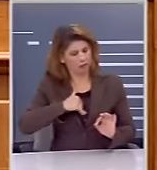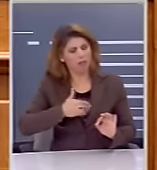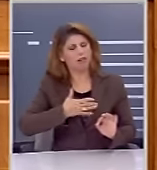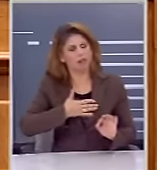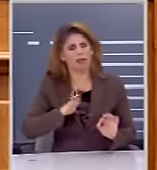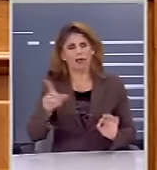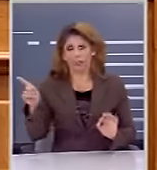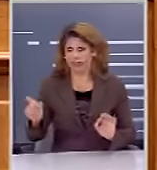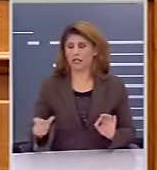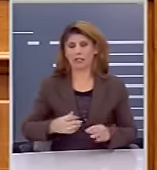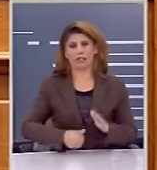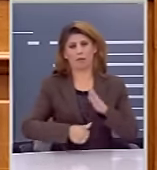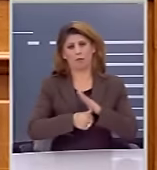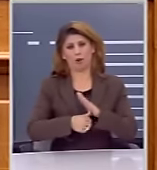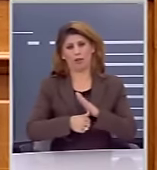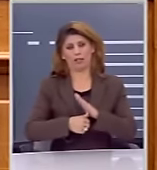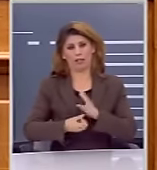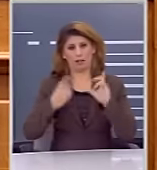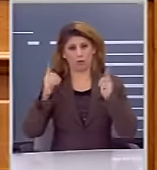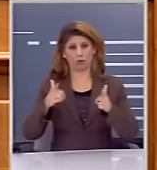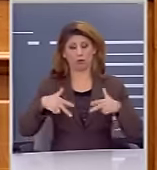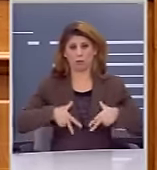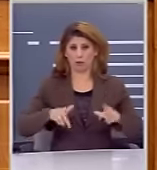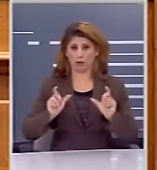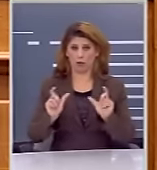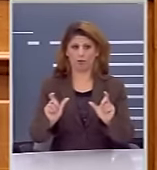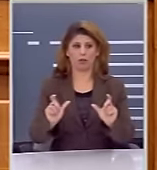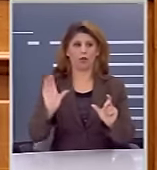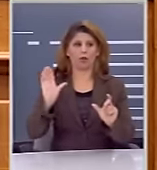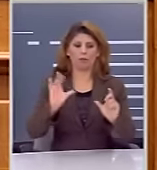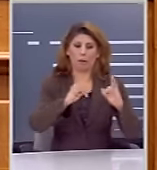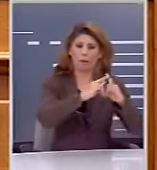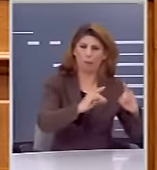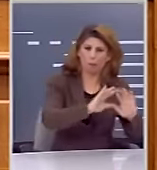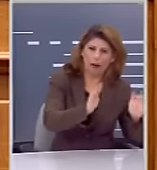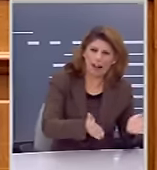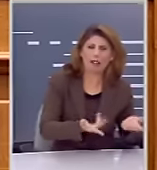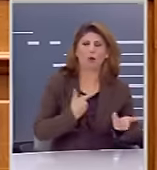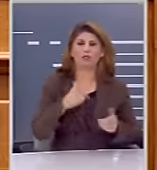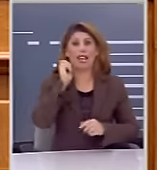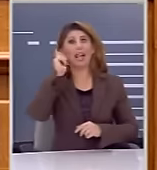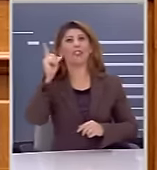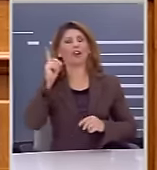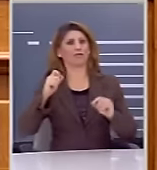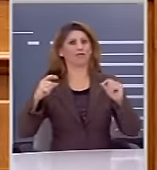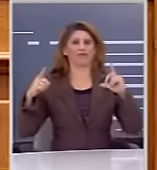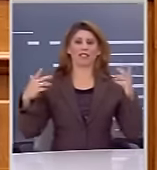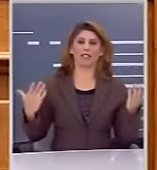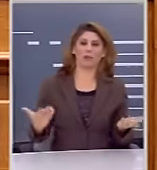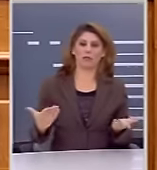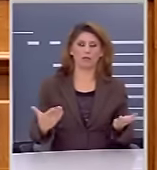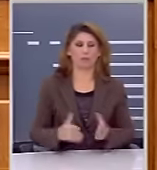Πρόεδρε της Αντιπολιτεύσεως, το Υπουργείο Εθνικής Άμυνας να κάνει ούτε παράτες, ούτε εκδηλώσεις εντυπωσιασμού.